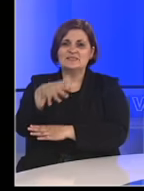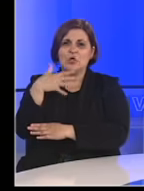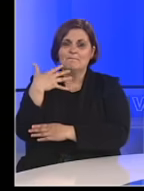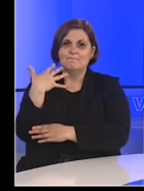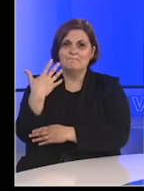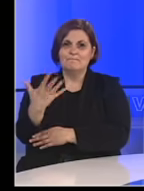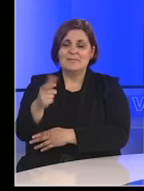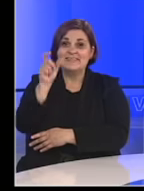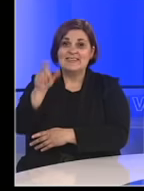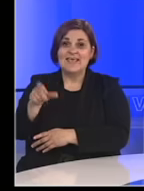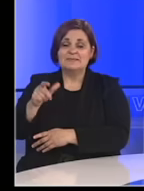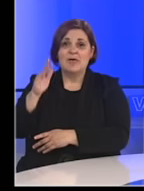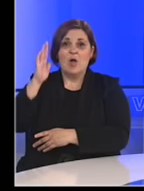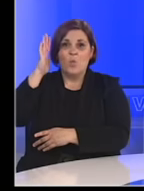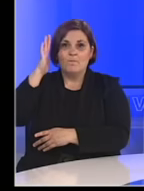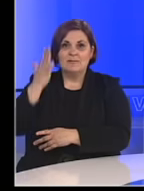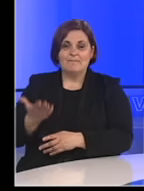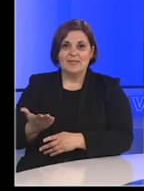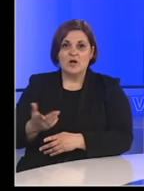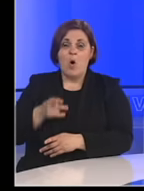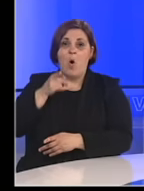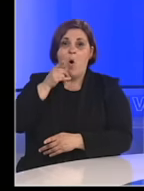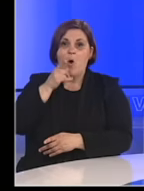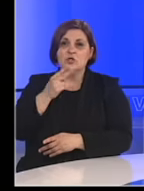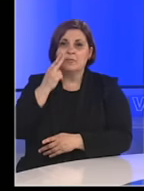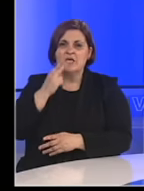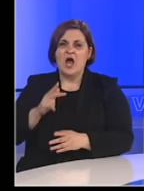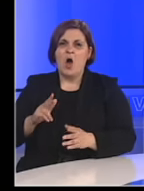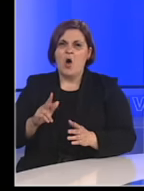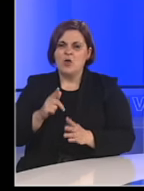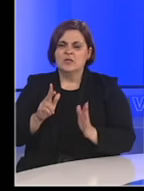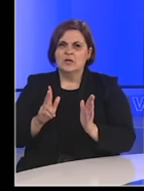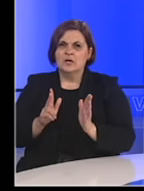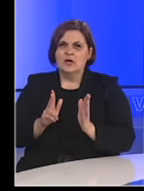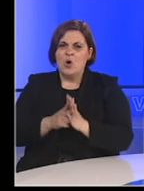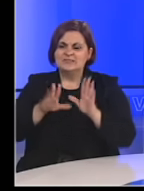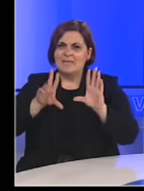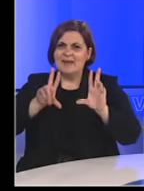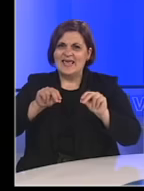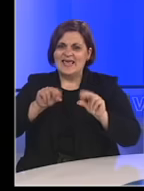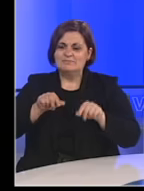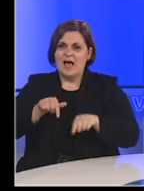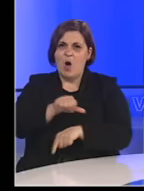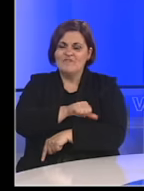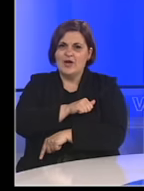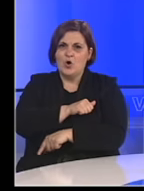63.250 osoba na birovu za zapošljavanje. Od toga, ako gledamo do 18. marta ove godine, te negdje